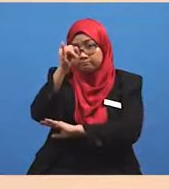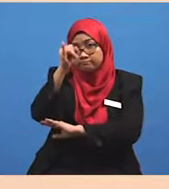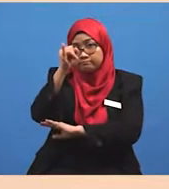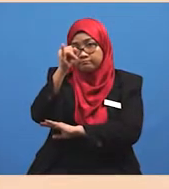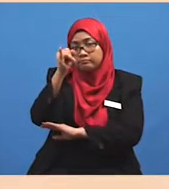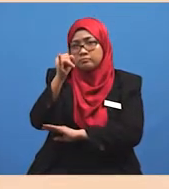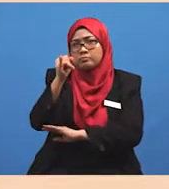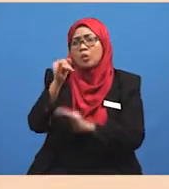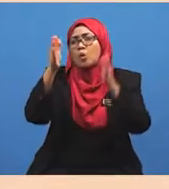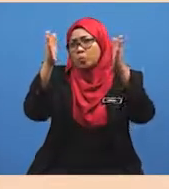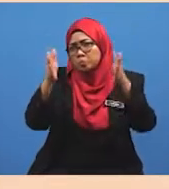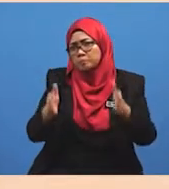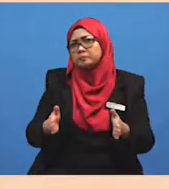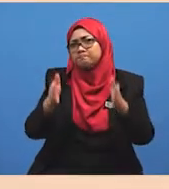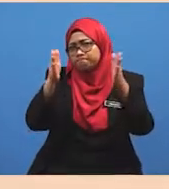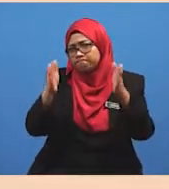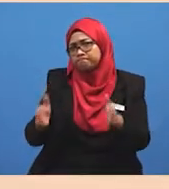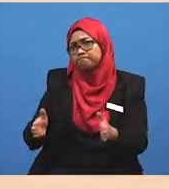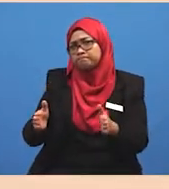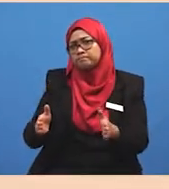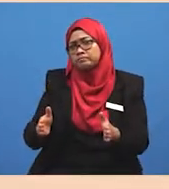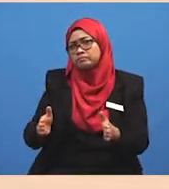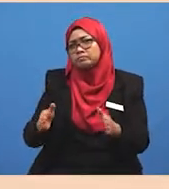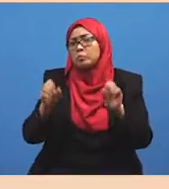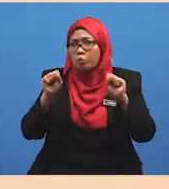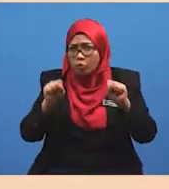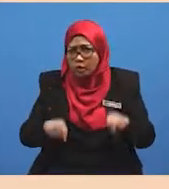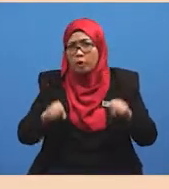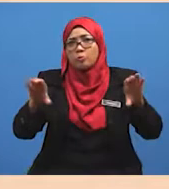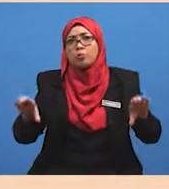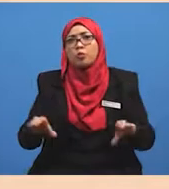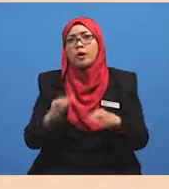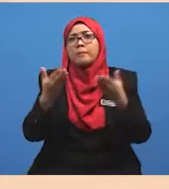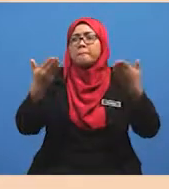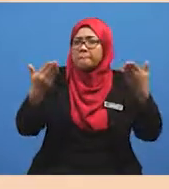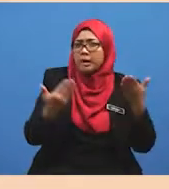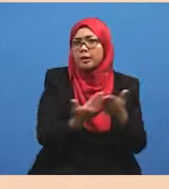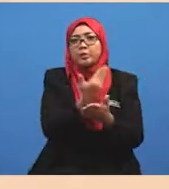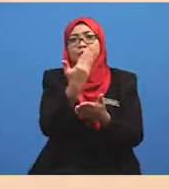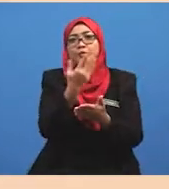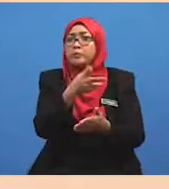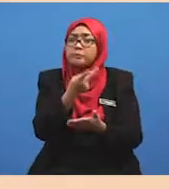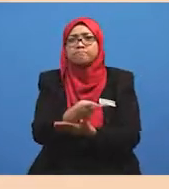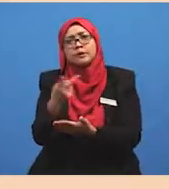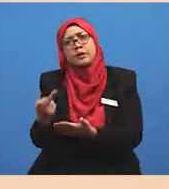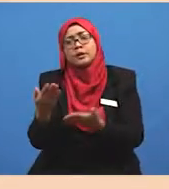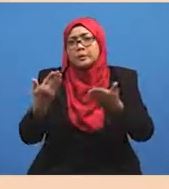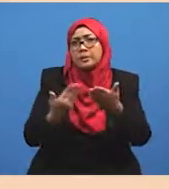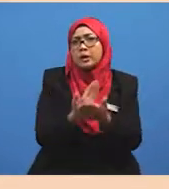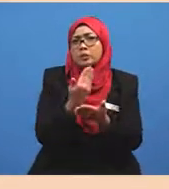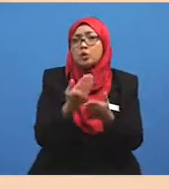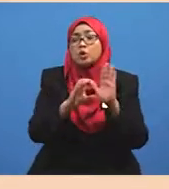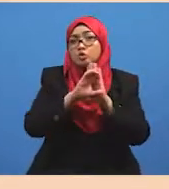kemampuan seseorang membuat pembaharuan seperti penampang bayi produk